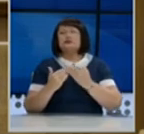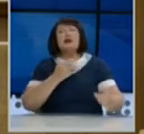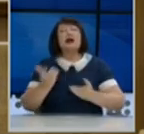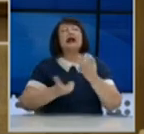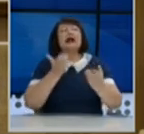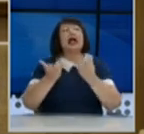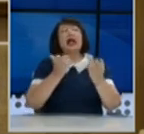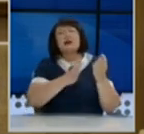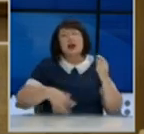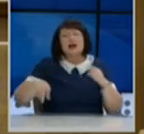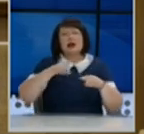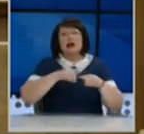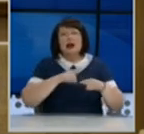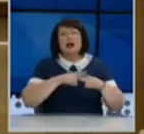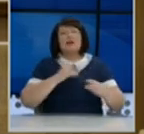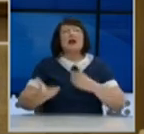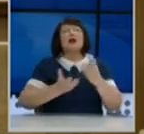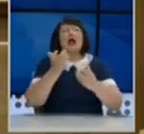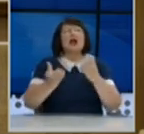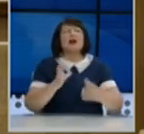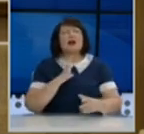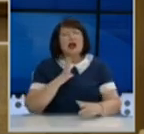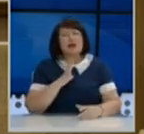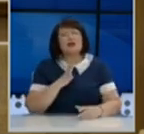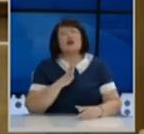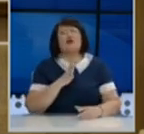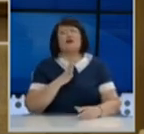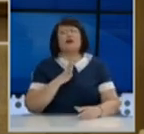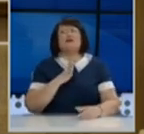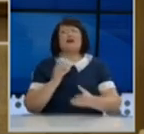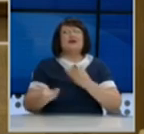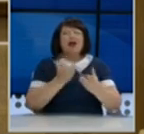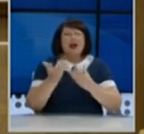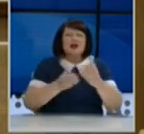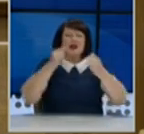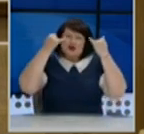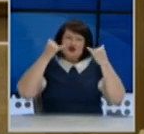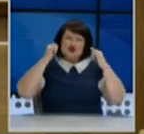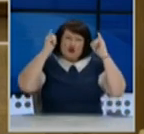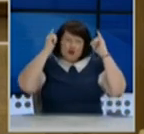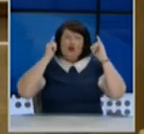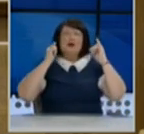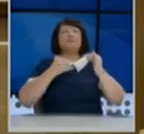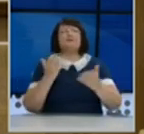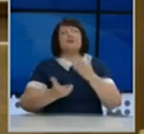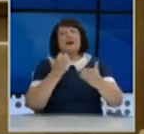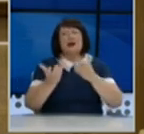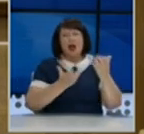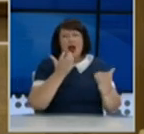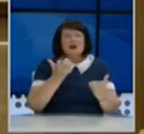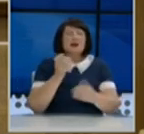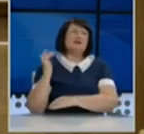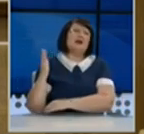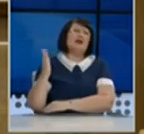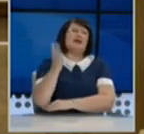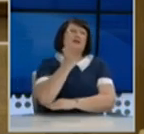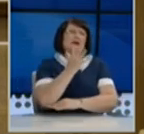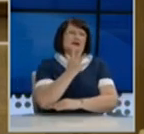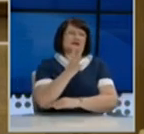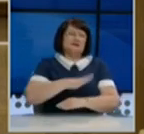η χώρα μας, που κάηκαν άνθρωποι, που κατακάηκαν ζώα, που κατακάηκαν δάση και